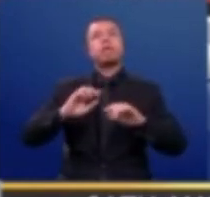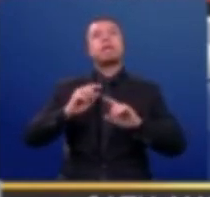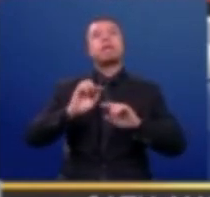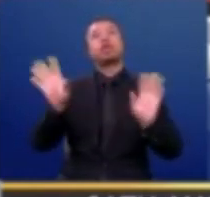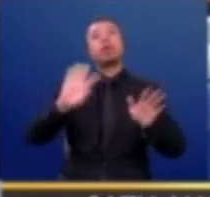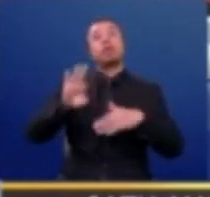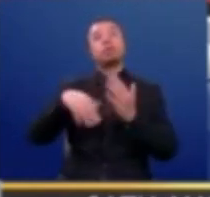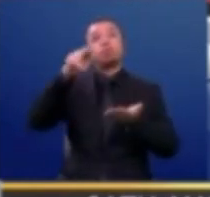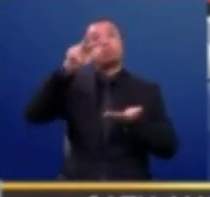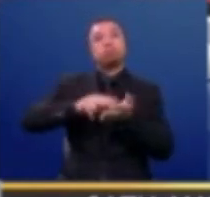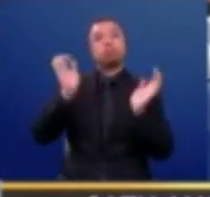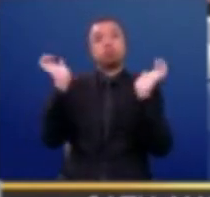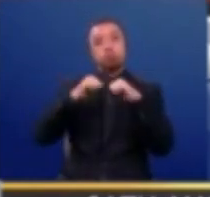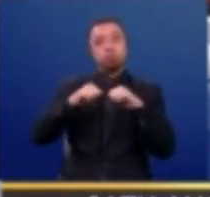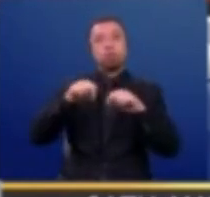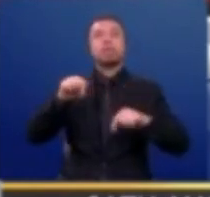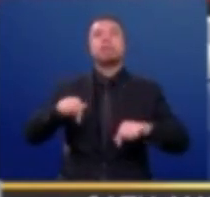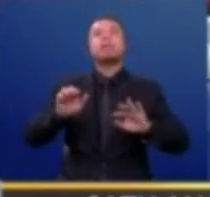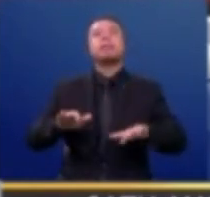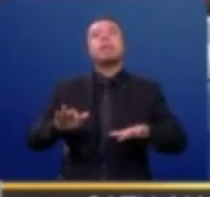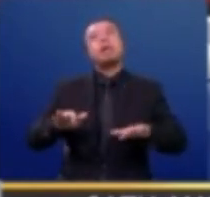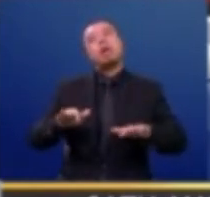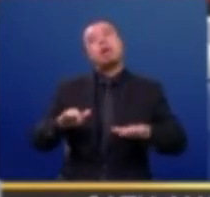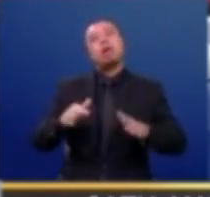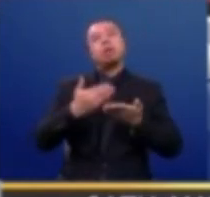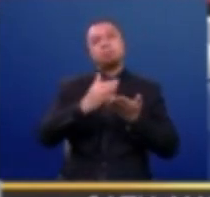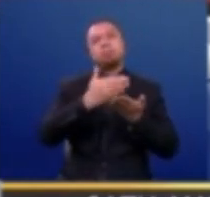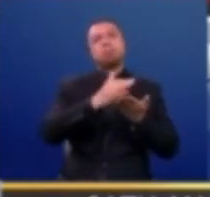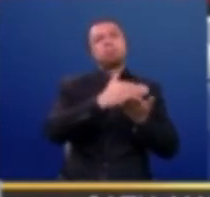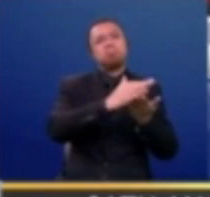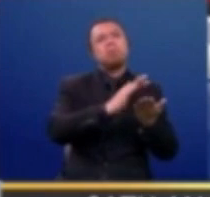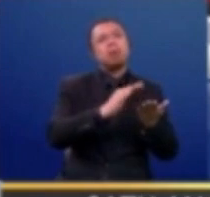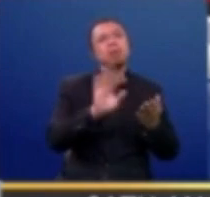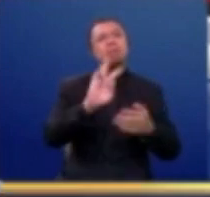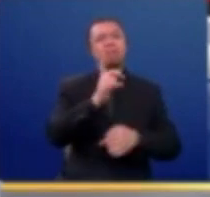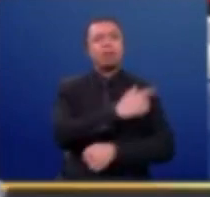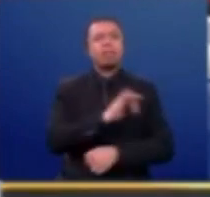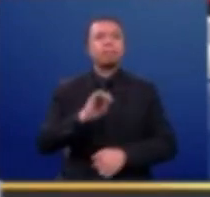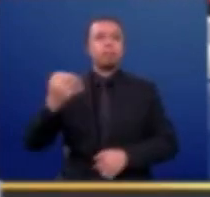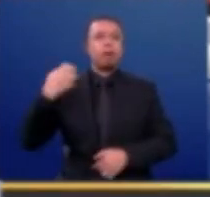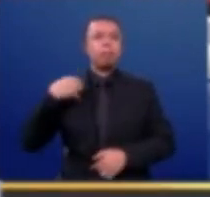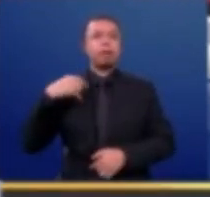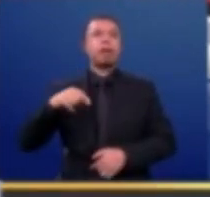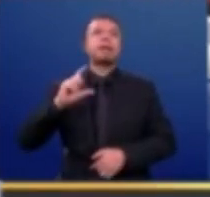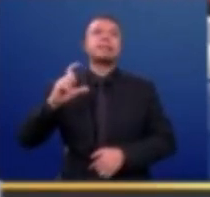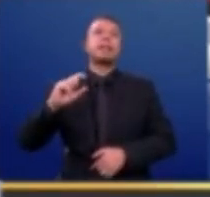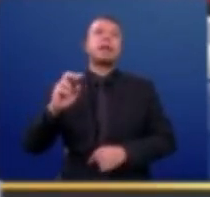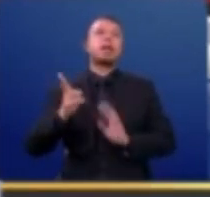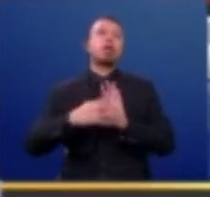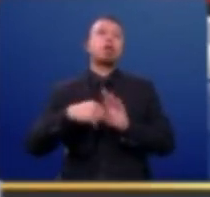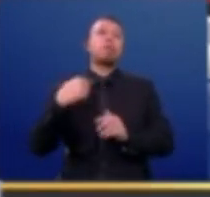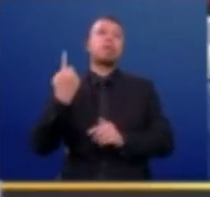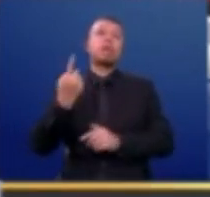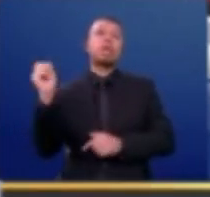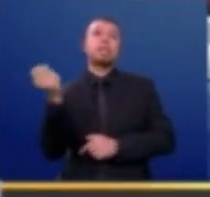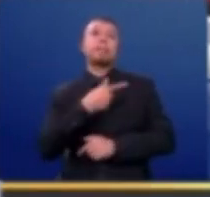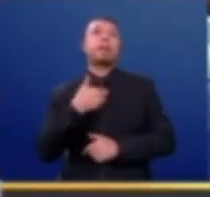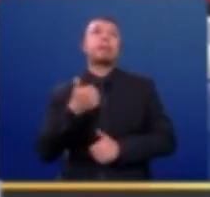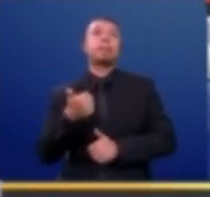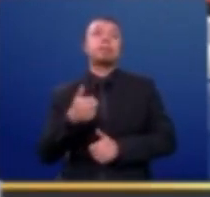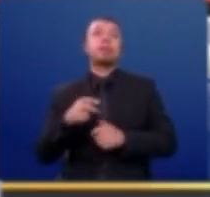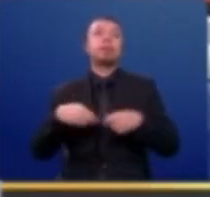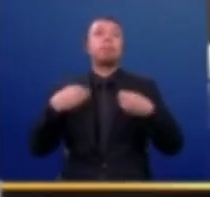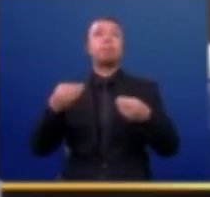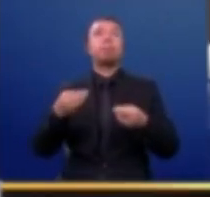untuk sementara ini sepertinya sharing vaccine doses seperti yang dilakukan Amerika Serikat merupakan cara yang tercepat untuk bisa